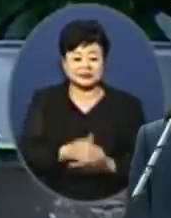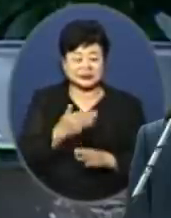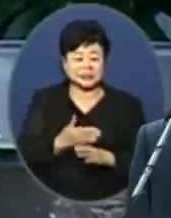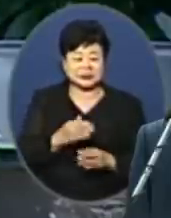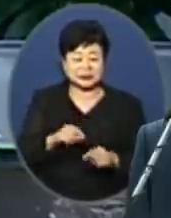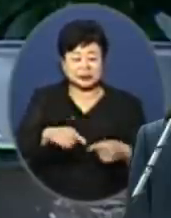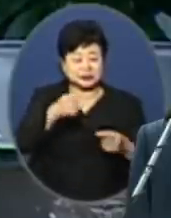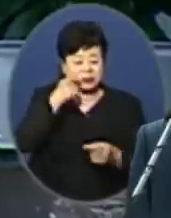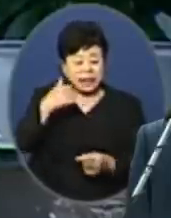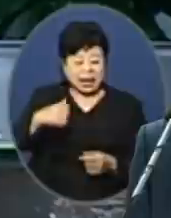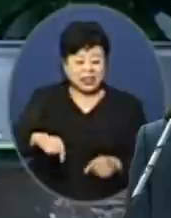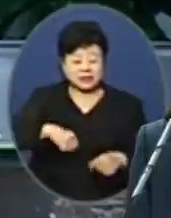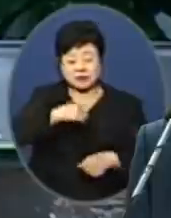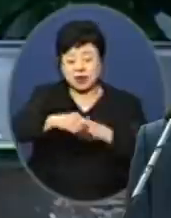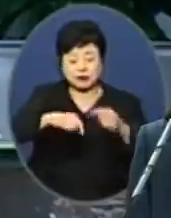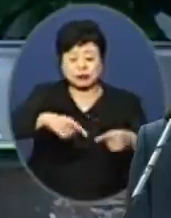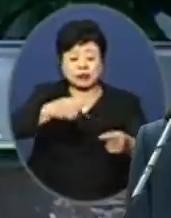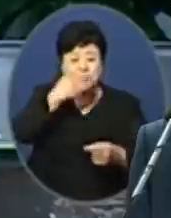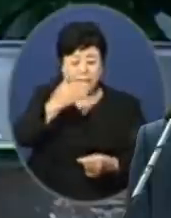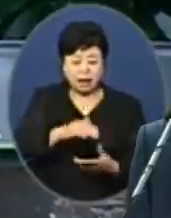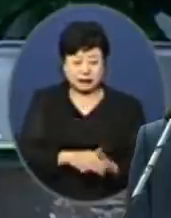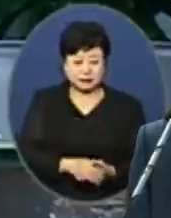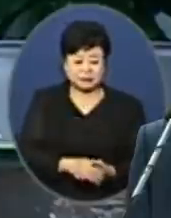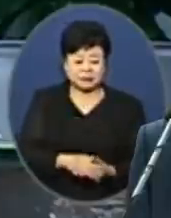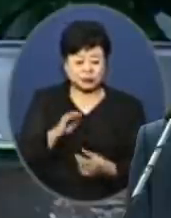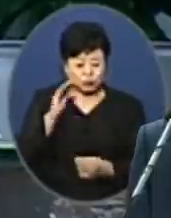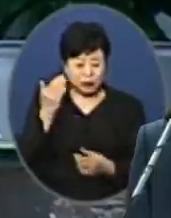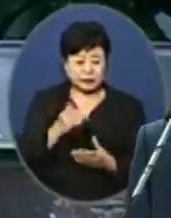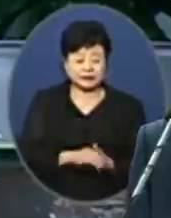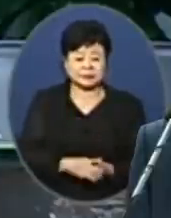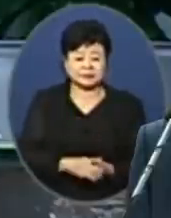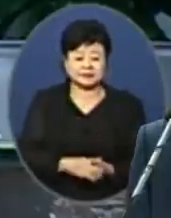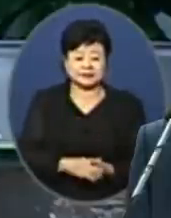사람은 못 들어와도 아들은 마음대로 아버지 집무실에 들어온단 말입니다.